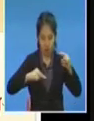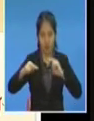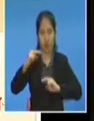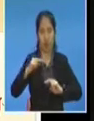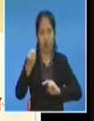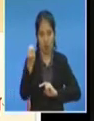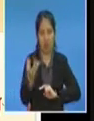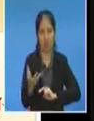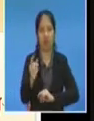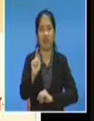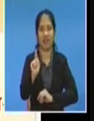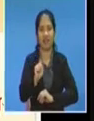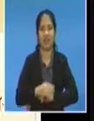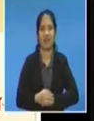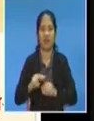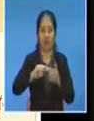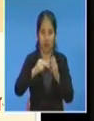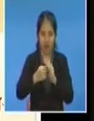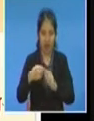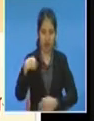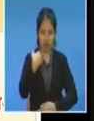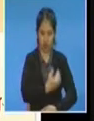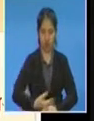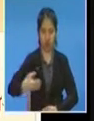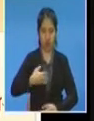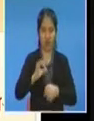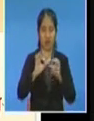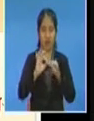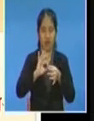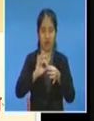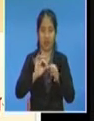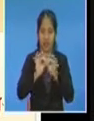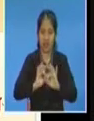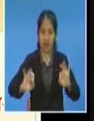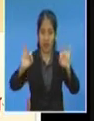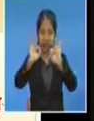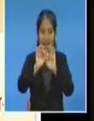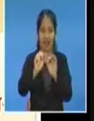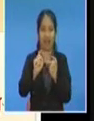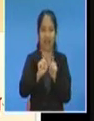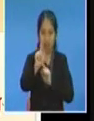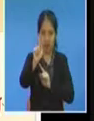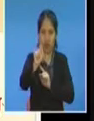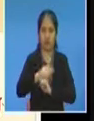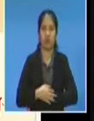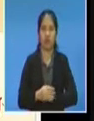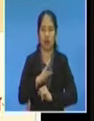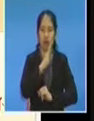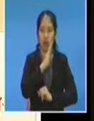าสุขภาพเป็นเรื่องที่สำคัญอันดับหนึ่งฮะถ้าเขาไม่มีศักยภาพที่จะทำงาน